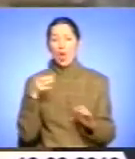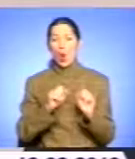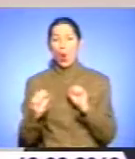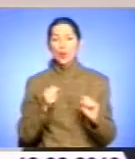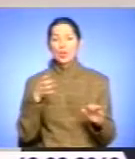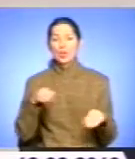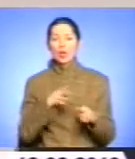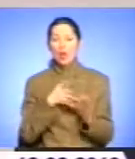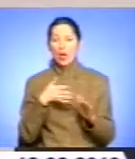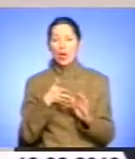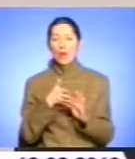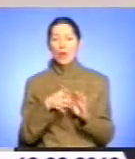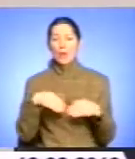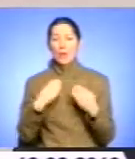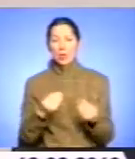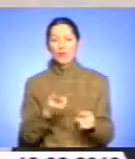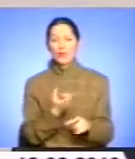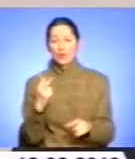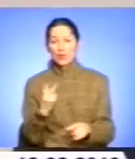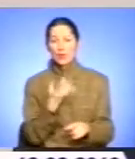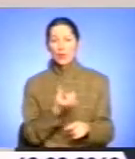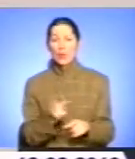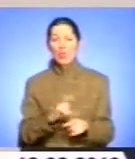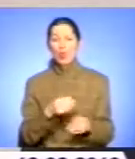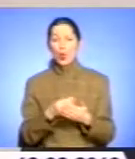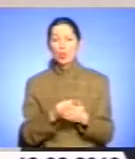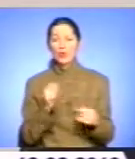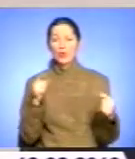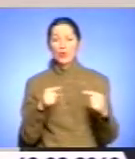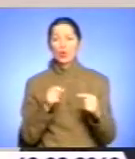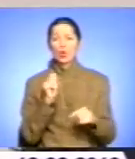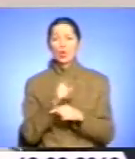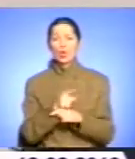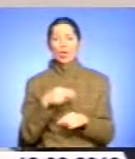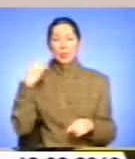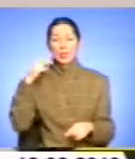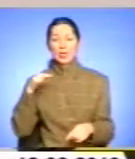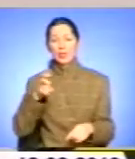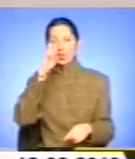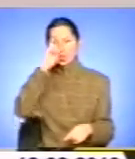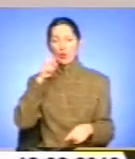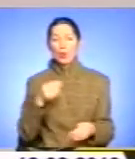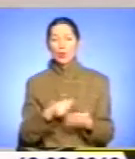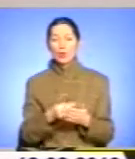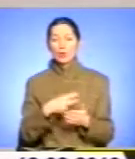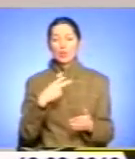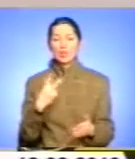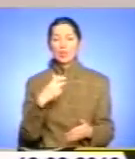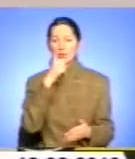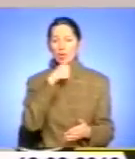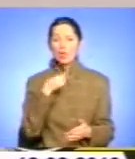торік. Відповідно до доручення президента, в державному бюджеті на 2013 рік